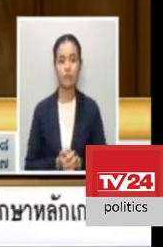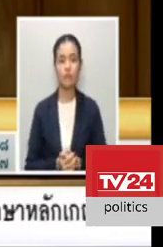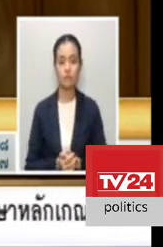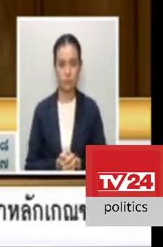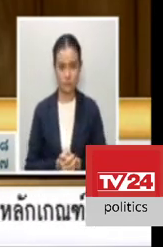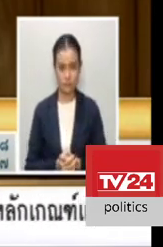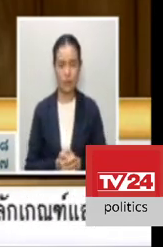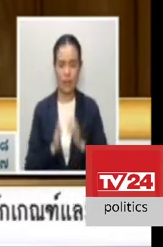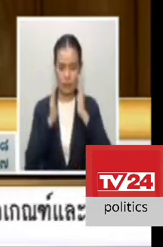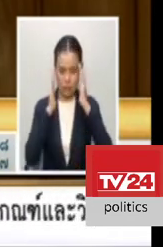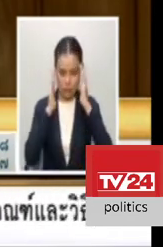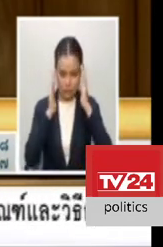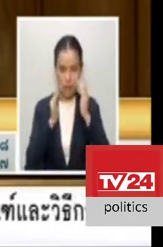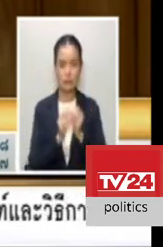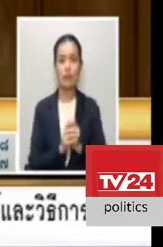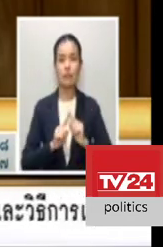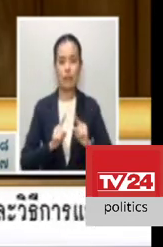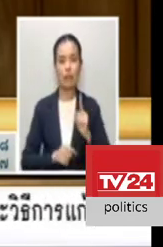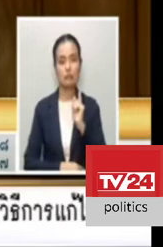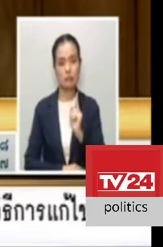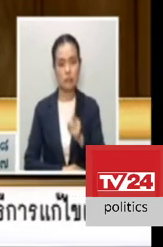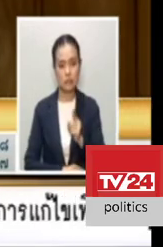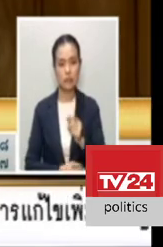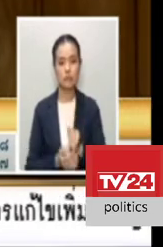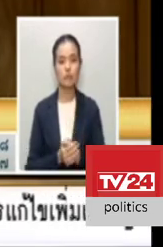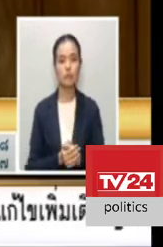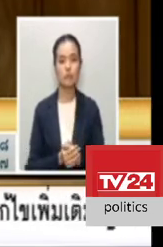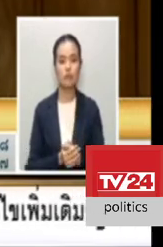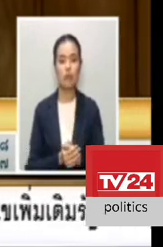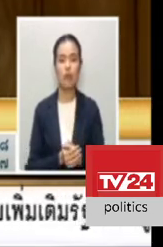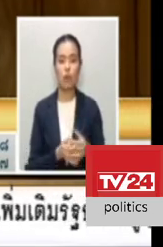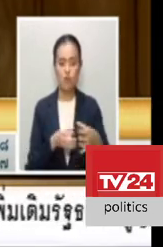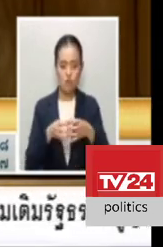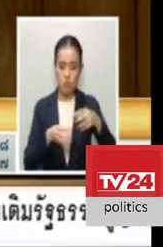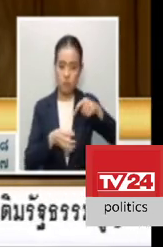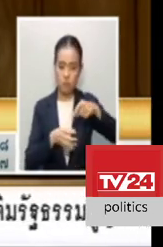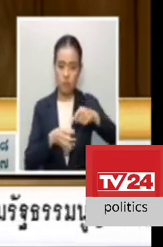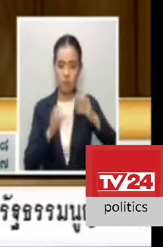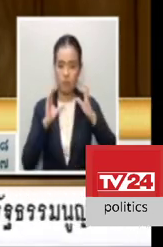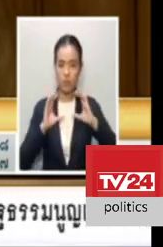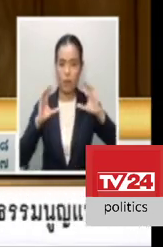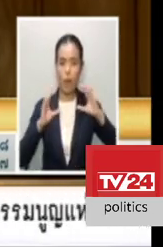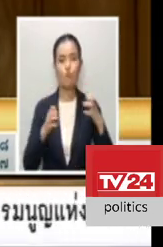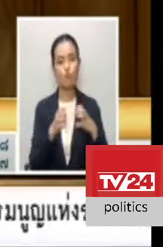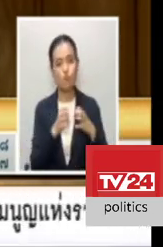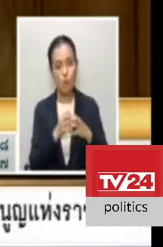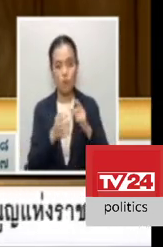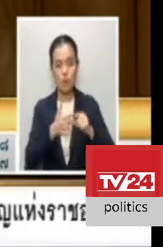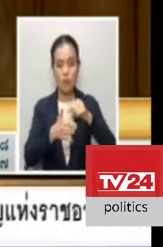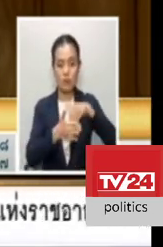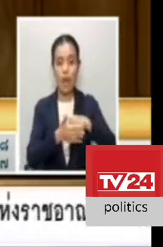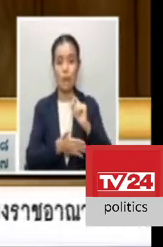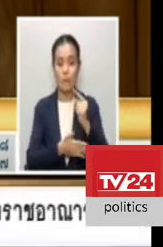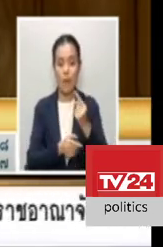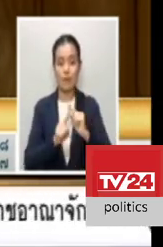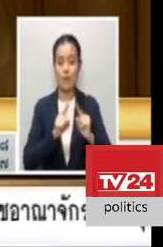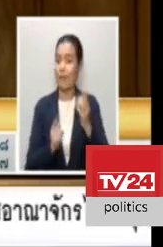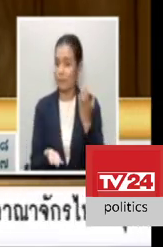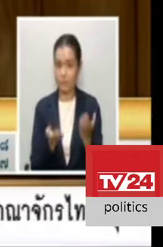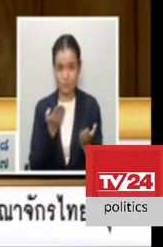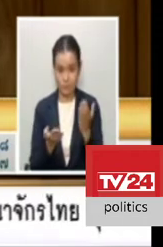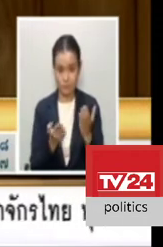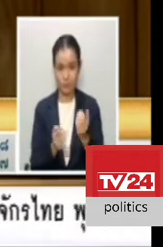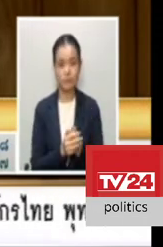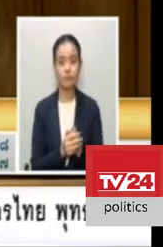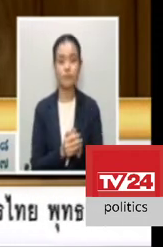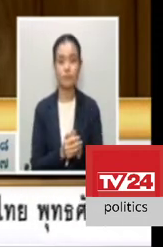ก็ตั้งใจไว้อย่างนั้นจริงๆแต่ว่าเนื่องจากการเมืองภายในก็มาไม่ได้แต่กันนั้นก็ดีน